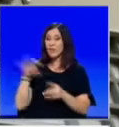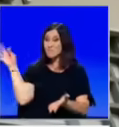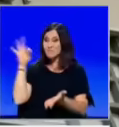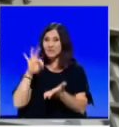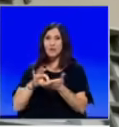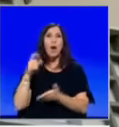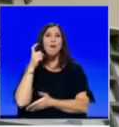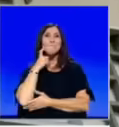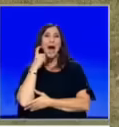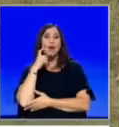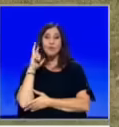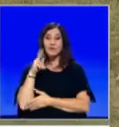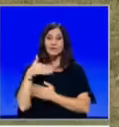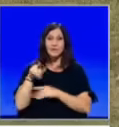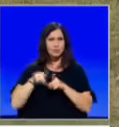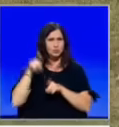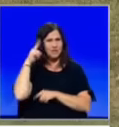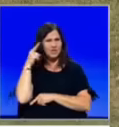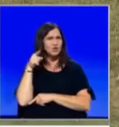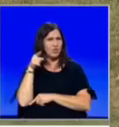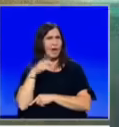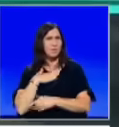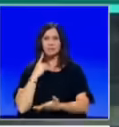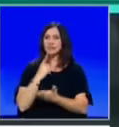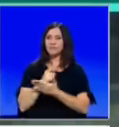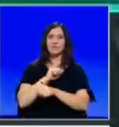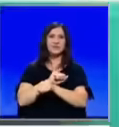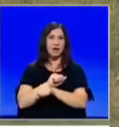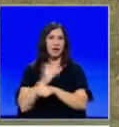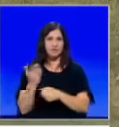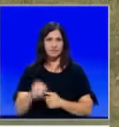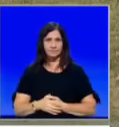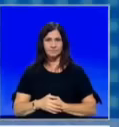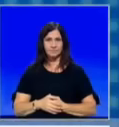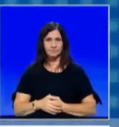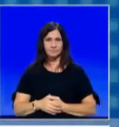пристигнал от Баку във Франция, след като знае, че там има заповед за ареста му?